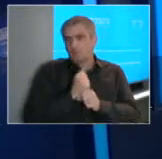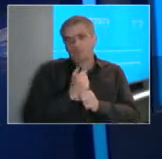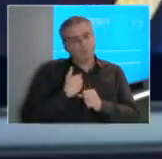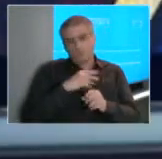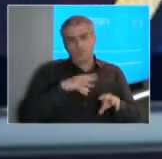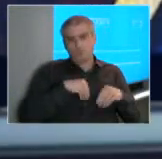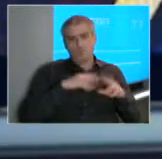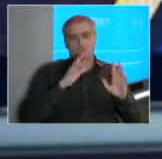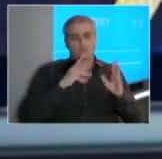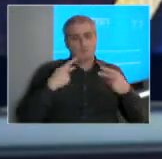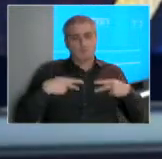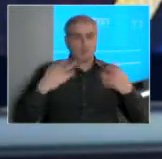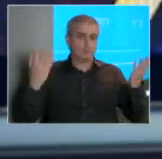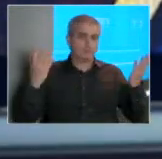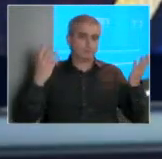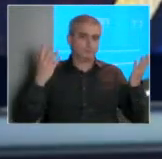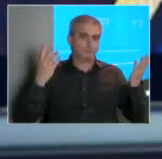ממען להיכנס לפחדים